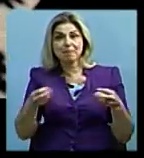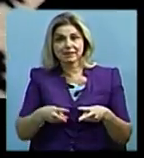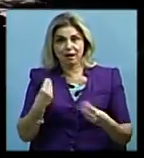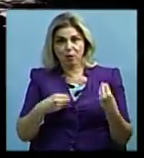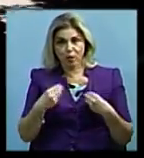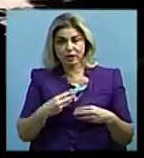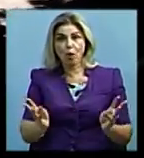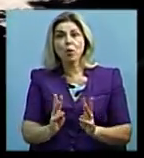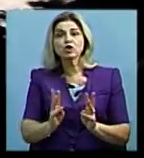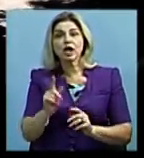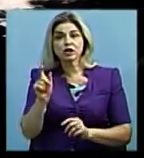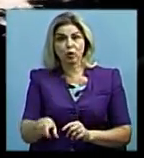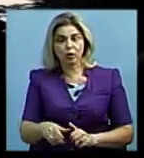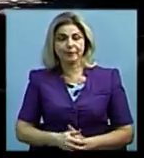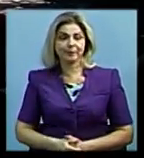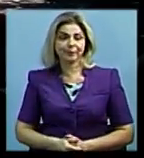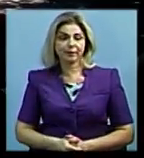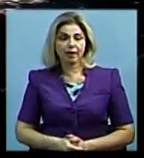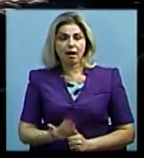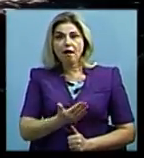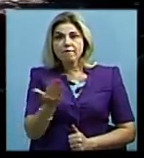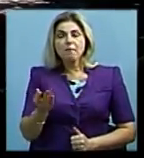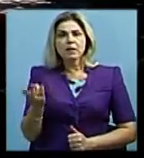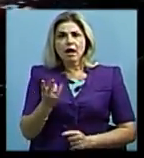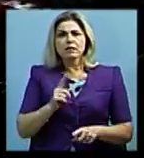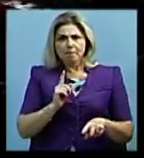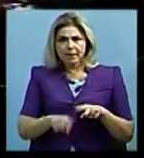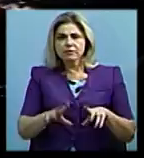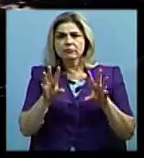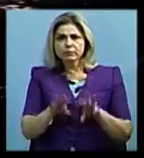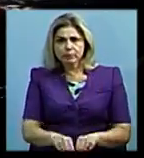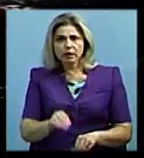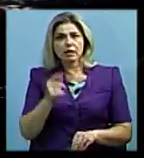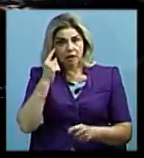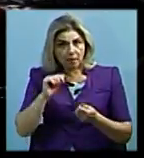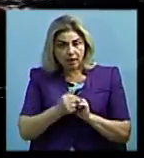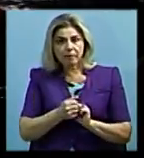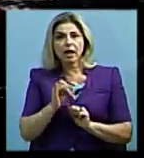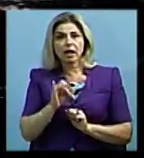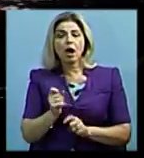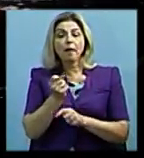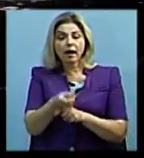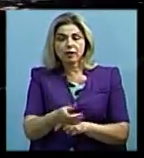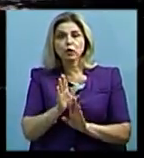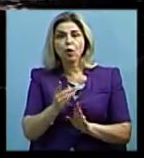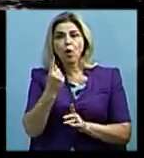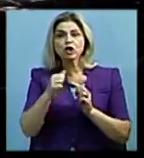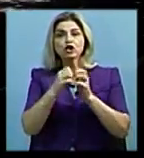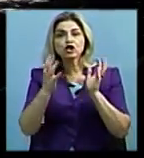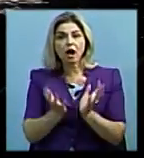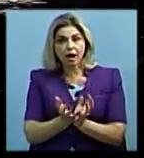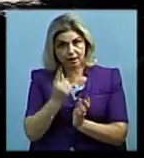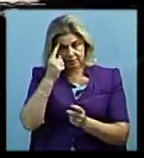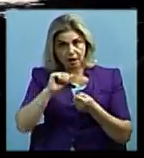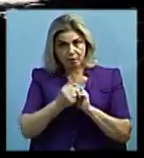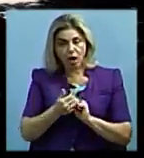пожежного. Вам треба чим можна швидше загасити полум'я. Запам'ятали? Кидати можна тільки по одному шаріку. Запомнили? А ми давайте